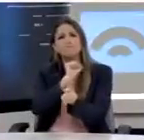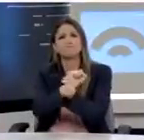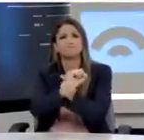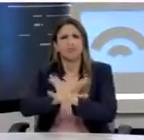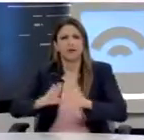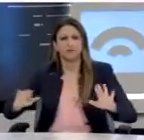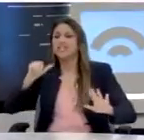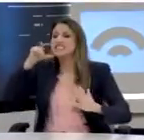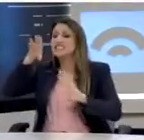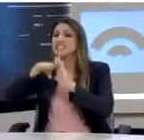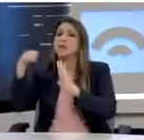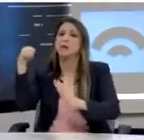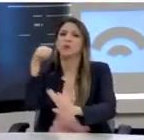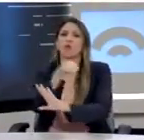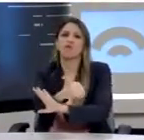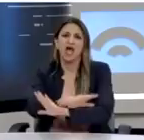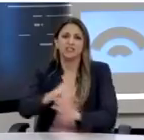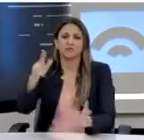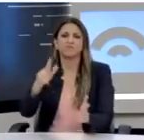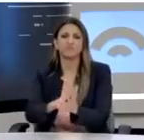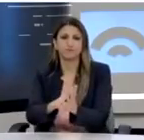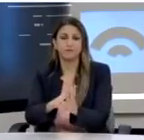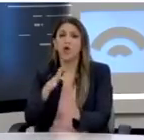Γιατί σε αντίθεση με ορισμένους που θεωρούν